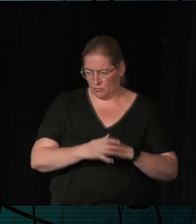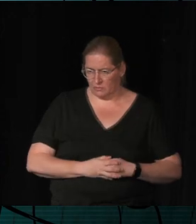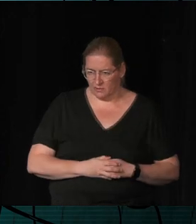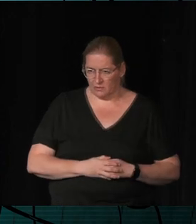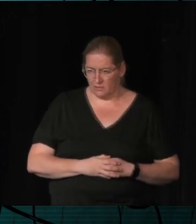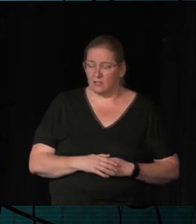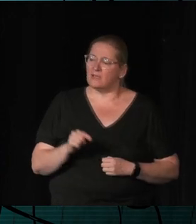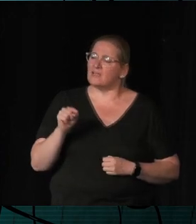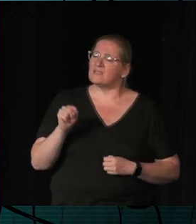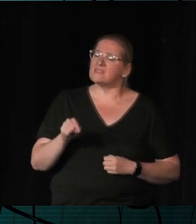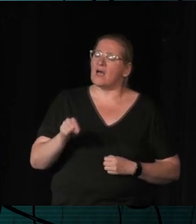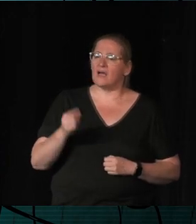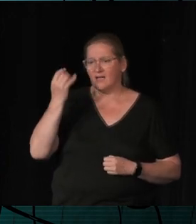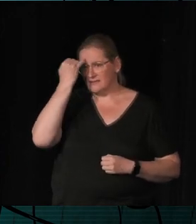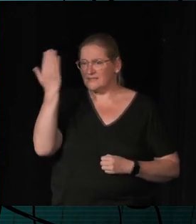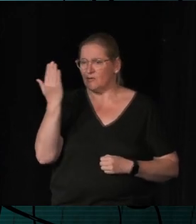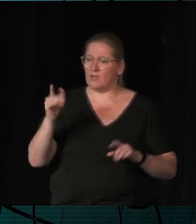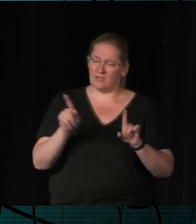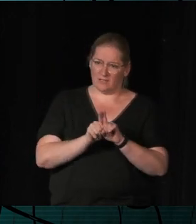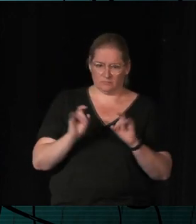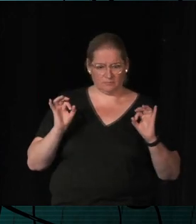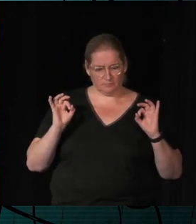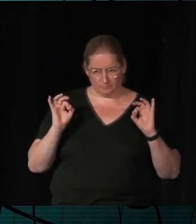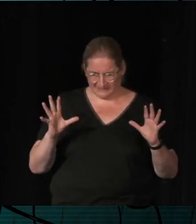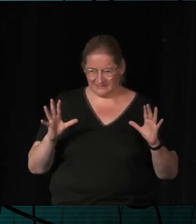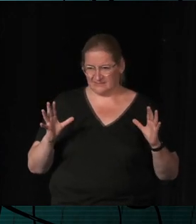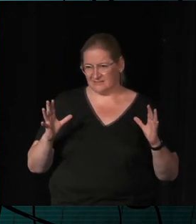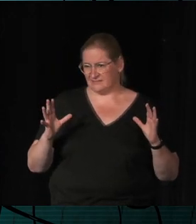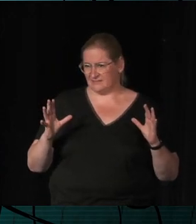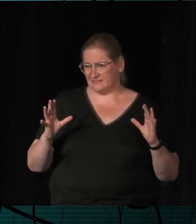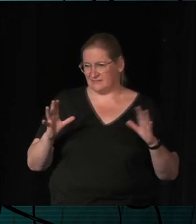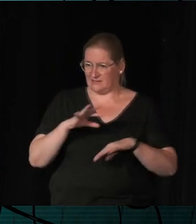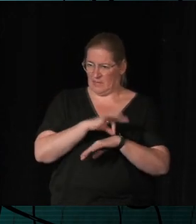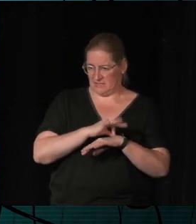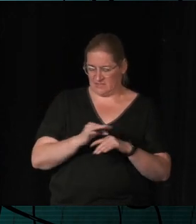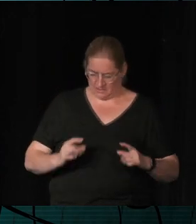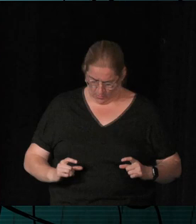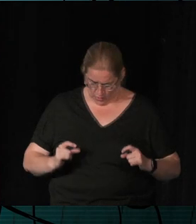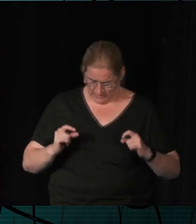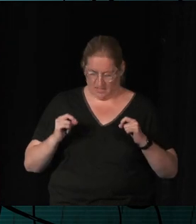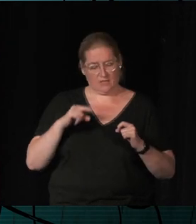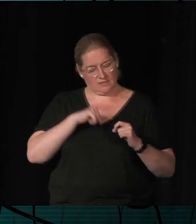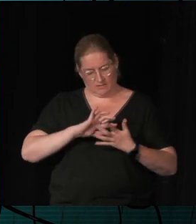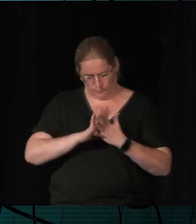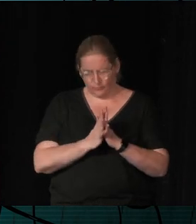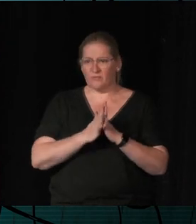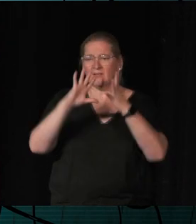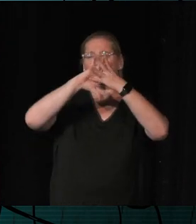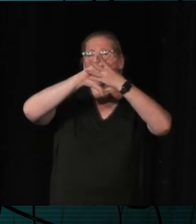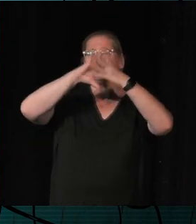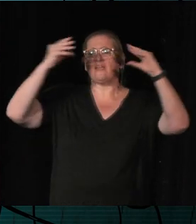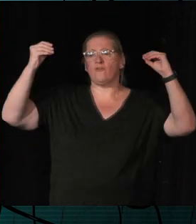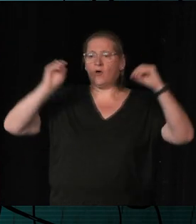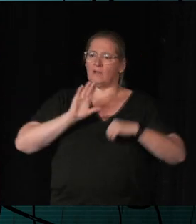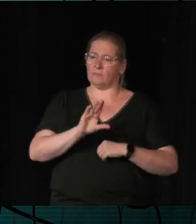idée du dragon comme métaphore de quelque chose de dur à vivre, qui est le cancer. Voilà, donc Décarnation,